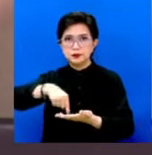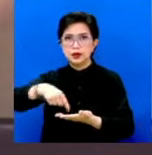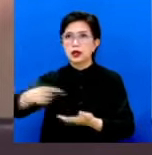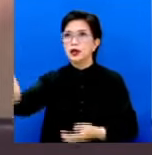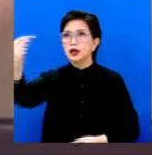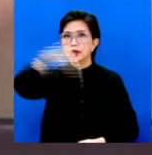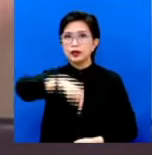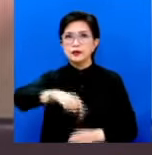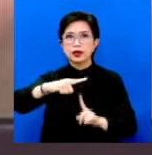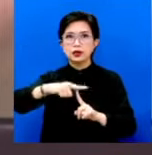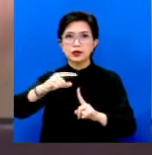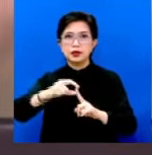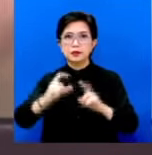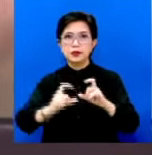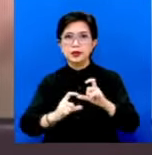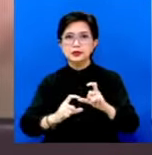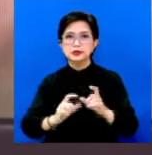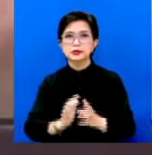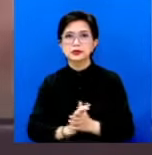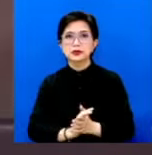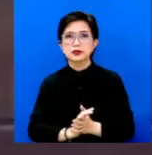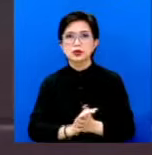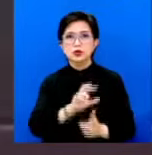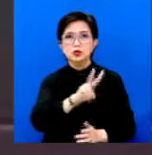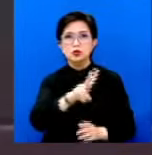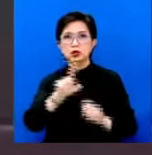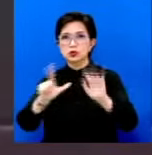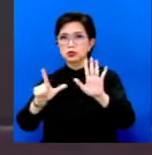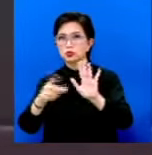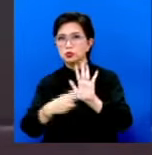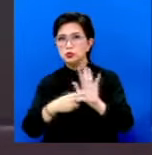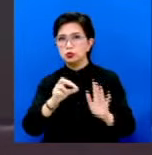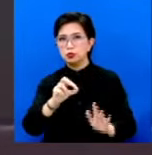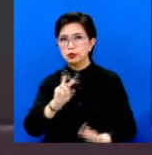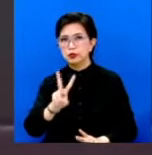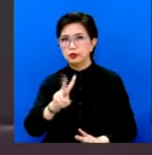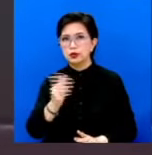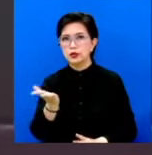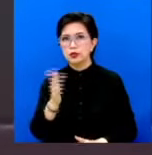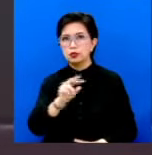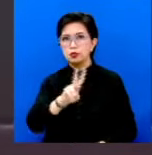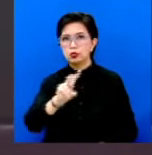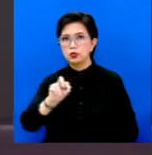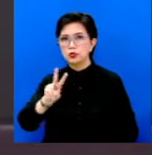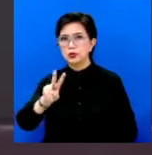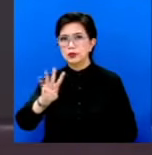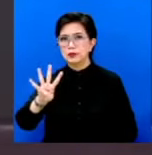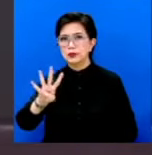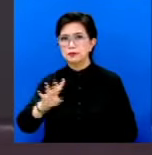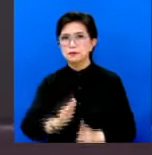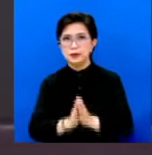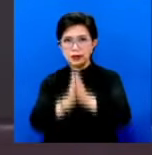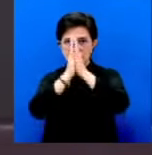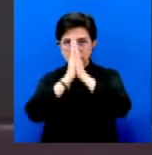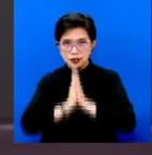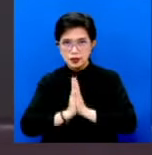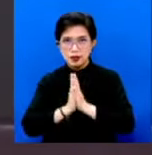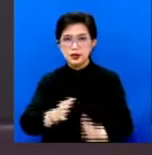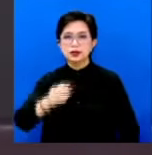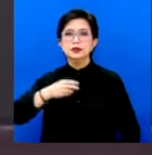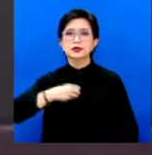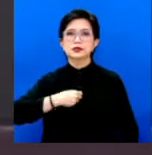TPS pada tanggal 27 November 2024. Saya Fena Kintan menutup debat